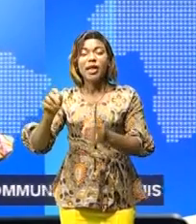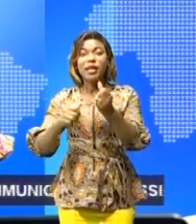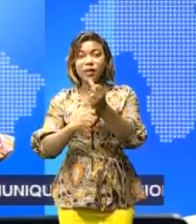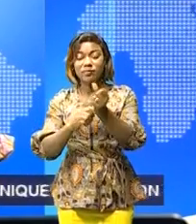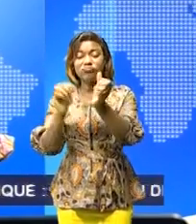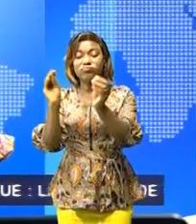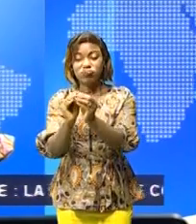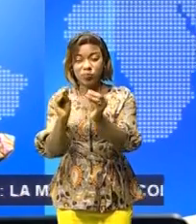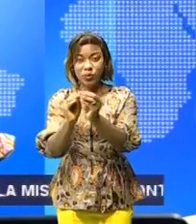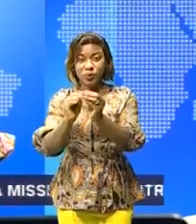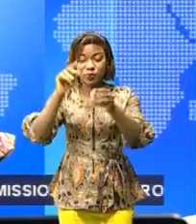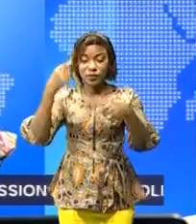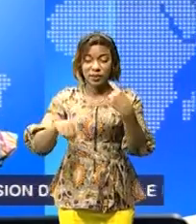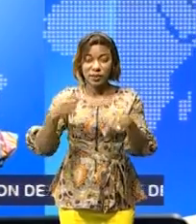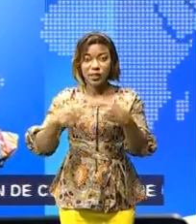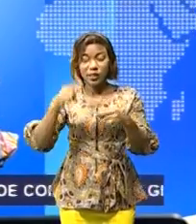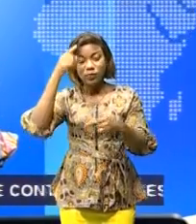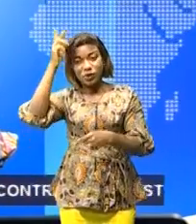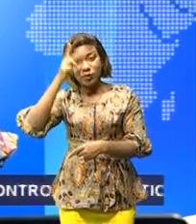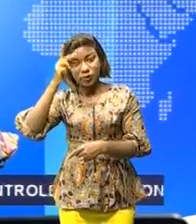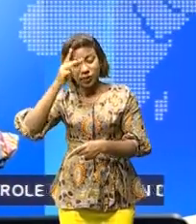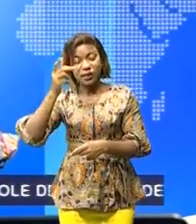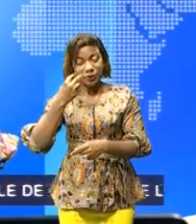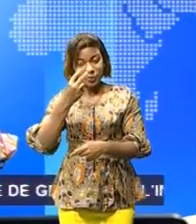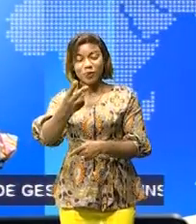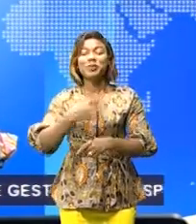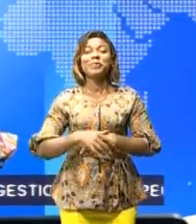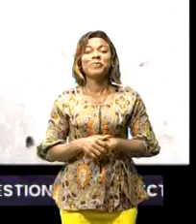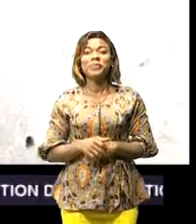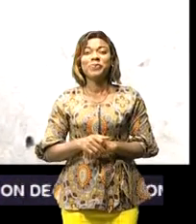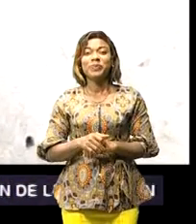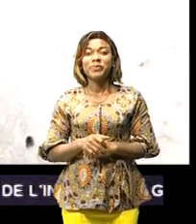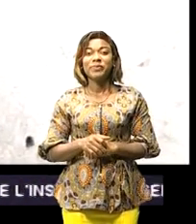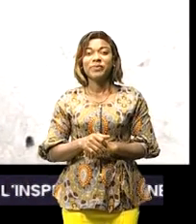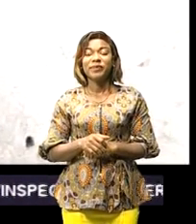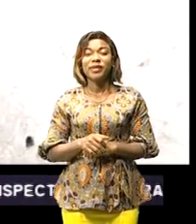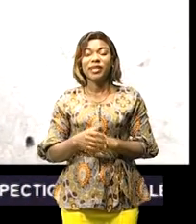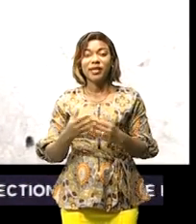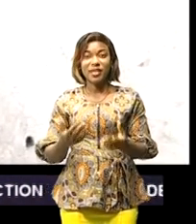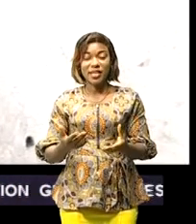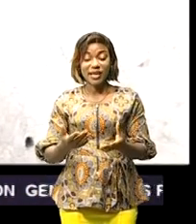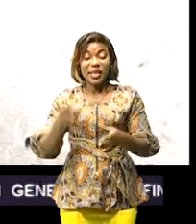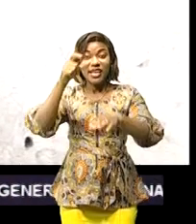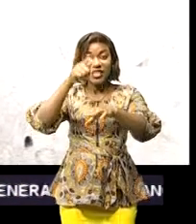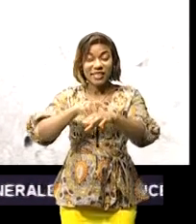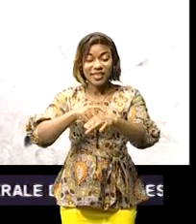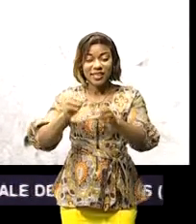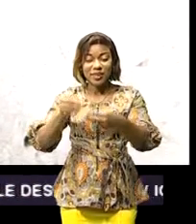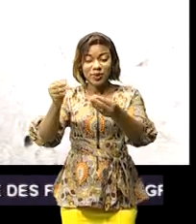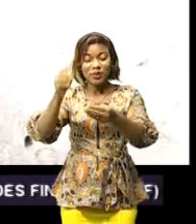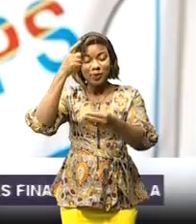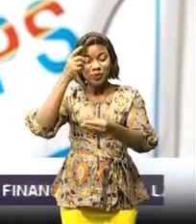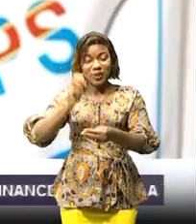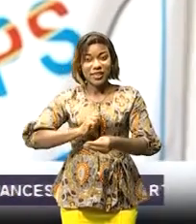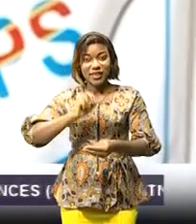sont réunis pour discuter de la politique de leur reportage. L'ego est donné à la structure de